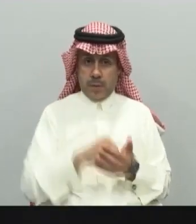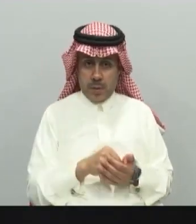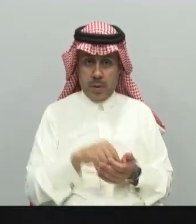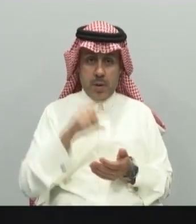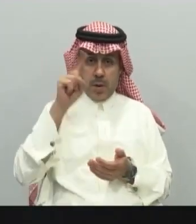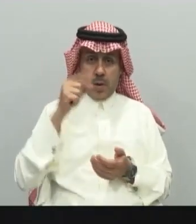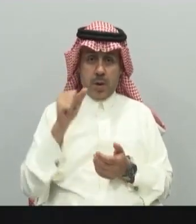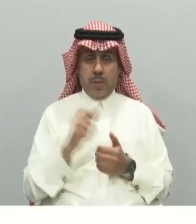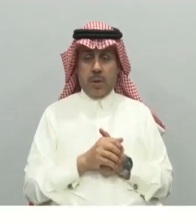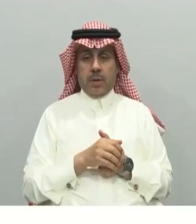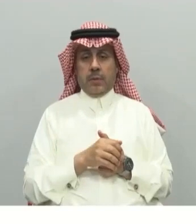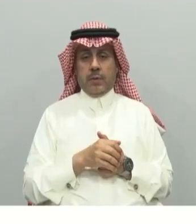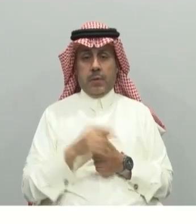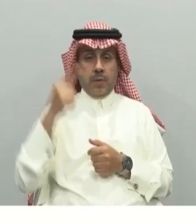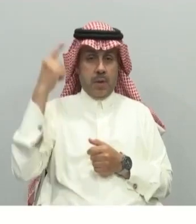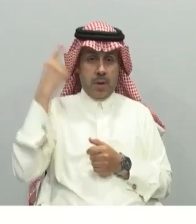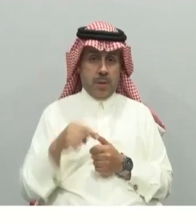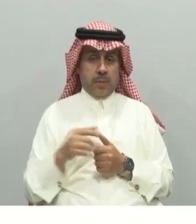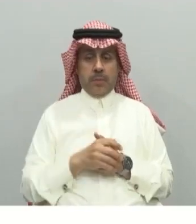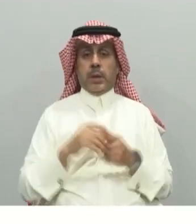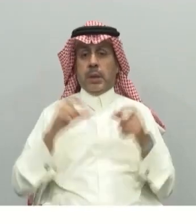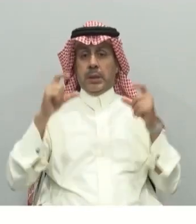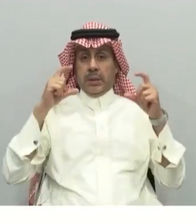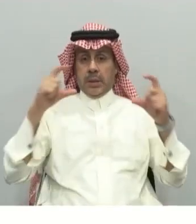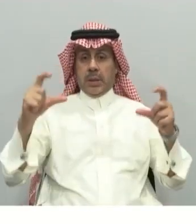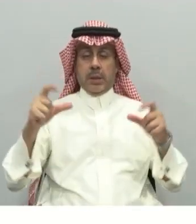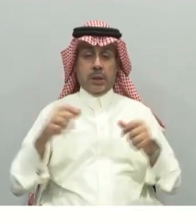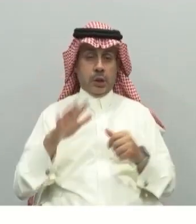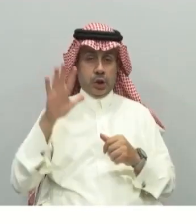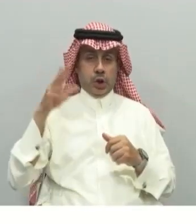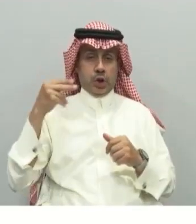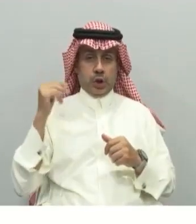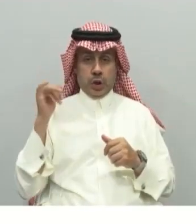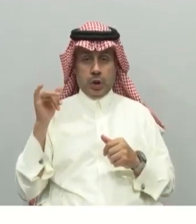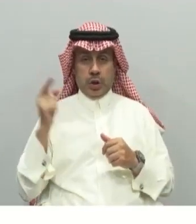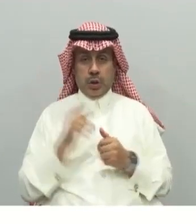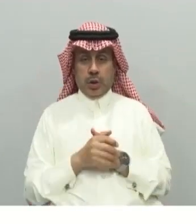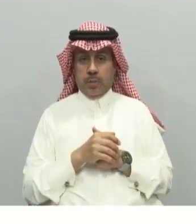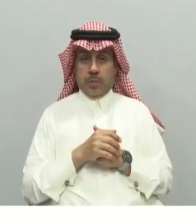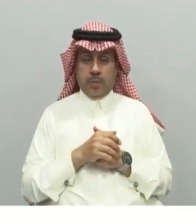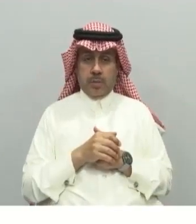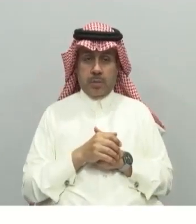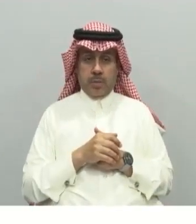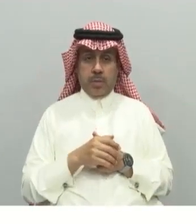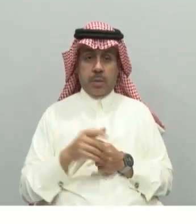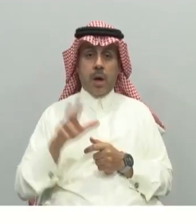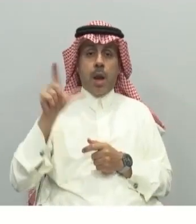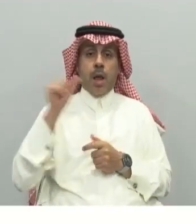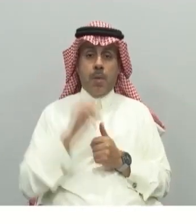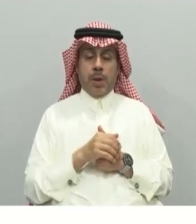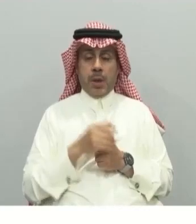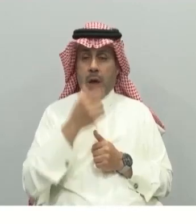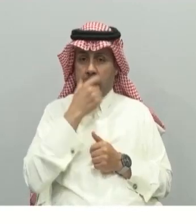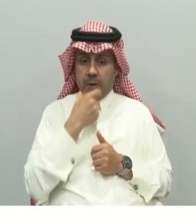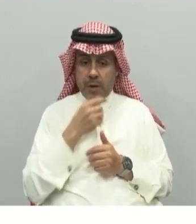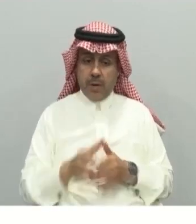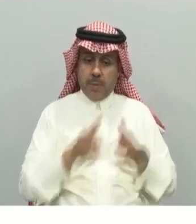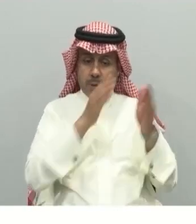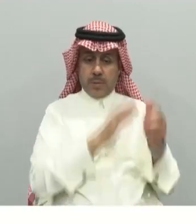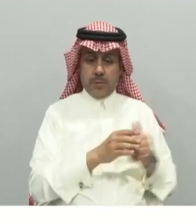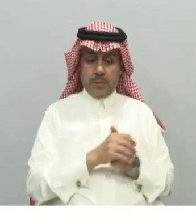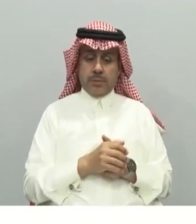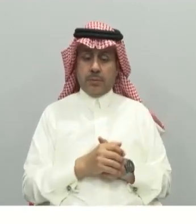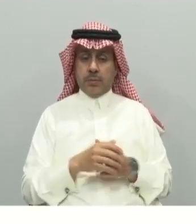فهو محرم ناتي الى الدليل الشعير بالشعير ربا الحديث ناتي الى الذي بعده